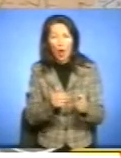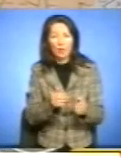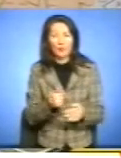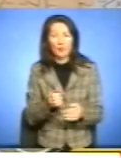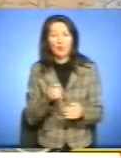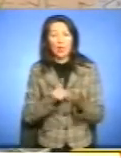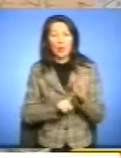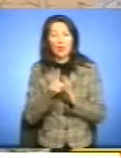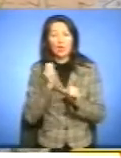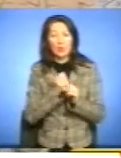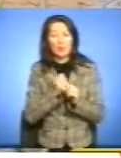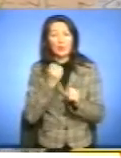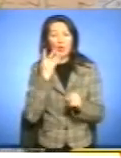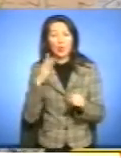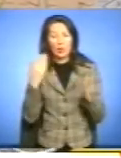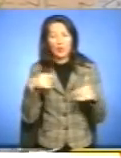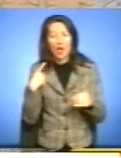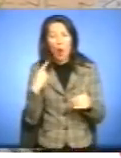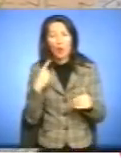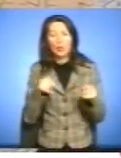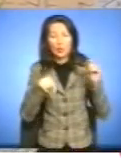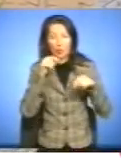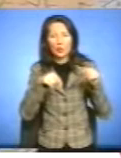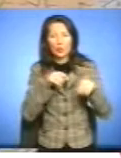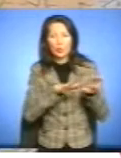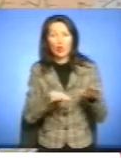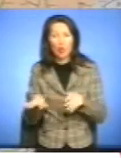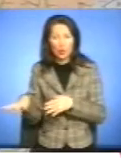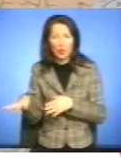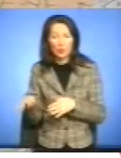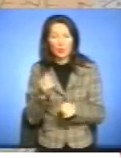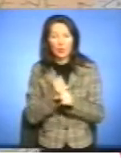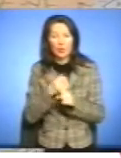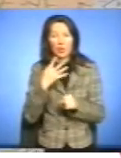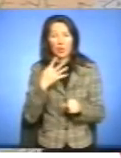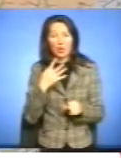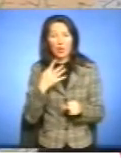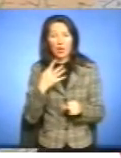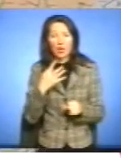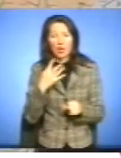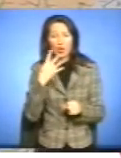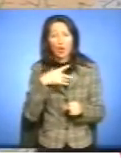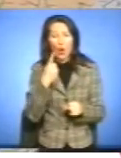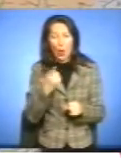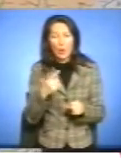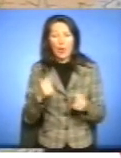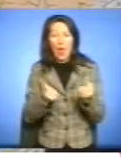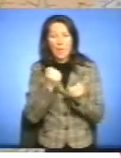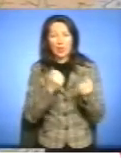область накрито було дощом майже у всіх районах. Працювало 41 спіскорозкидачів,